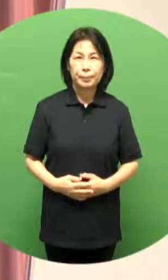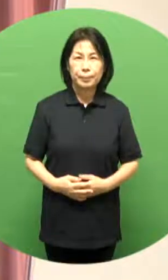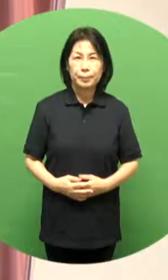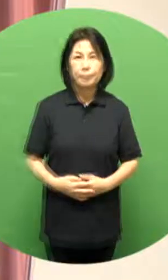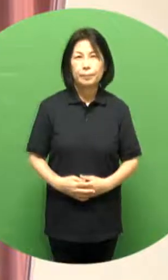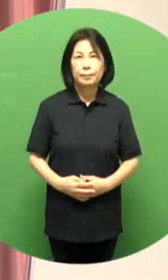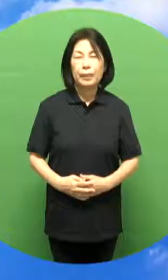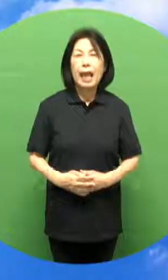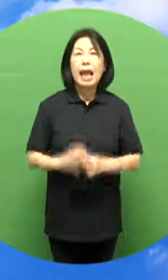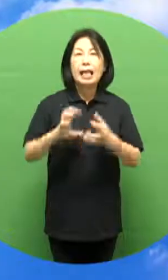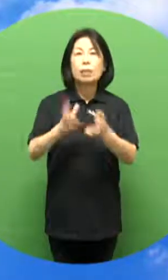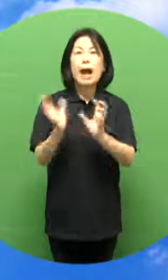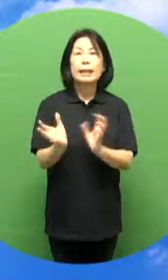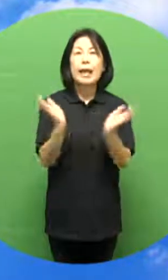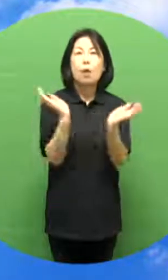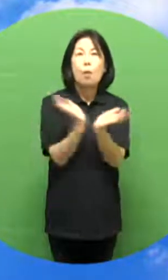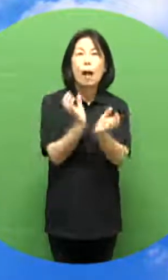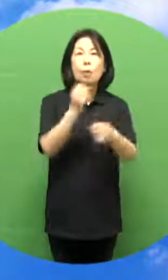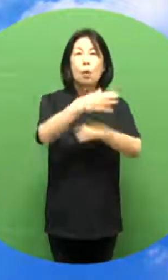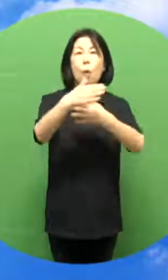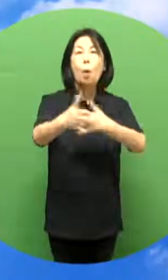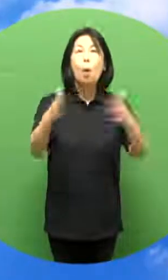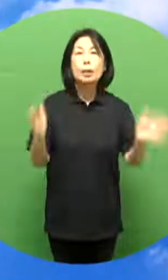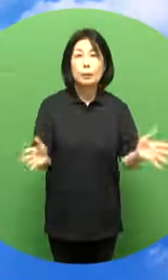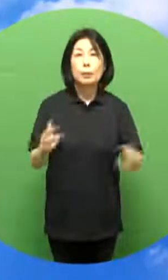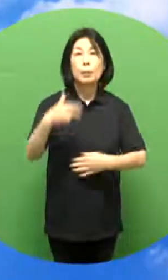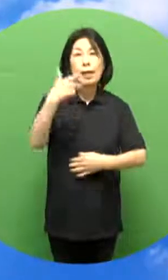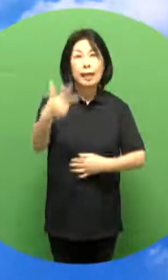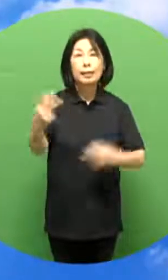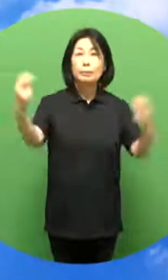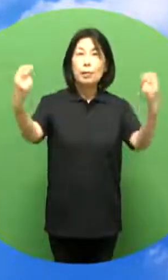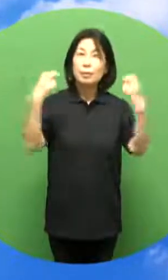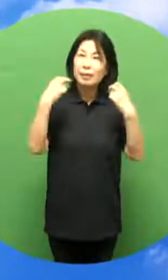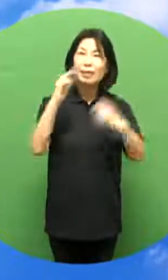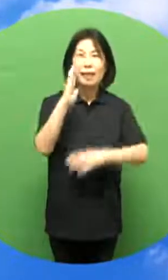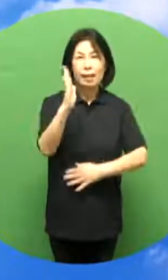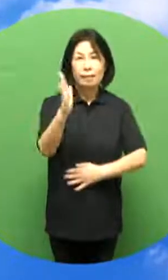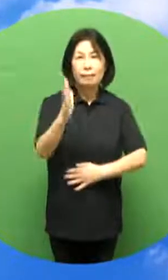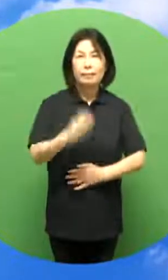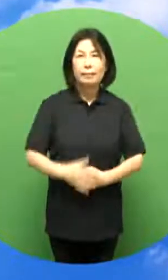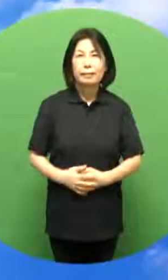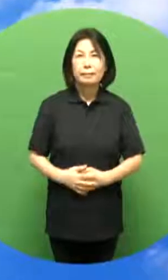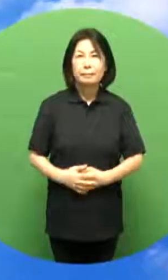岩手ワンコ広報室、来週も見てね。